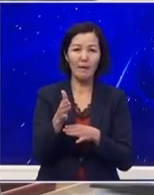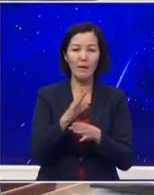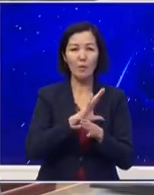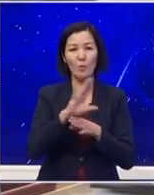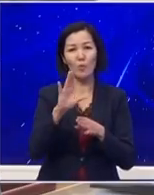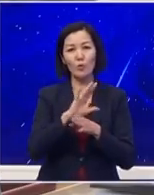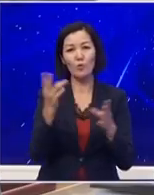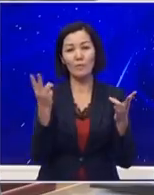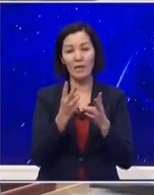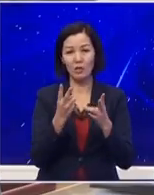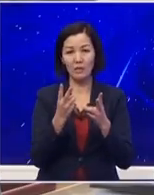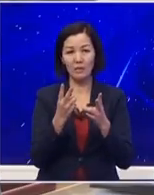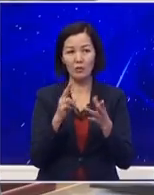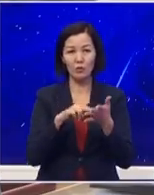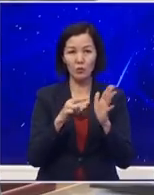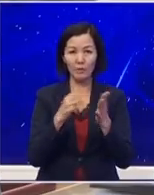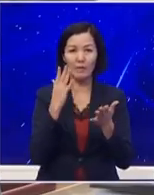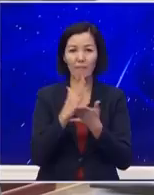өндіруіміз қажет.